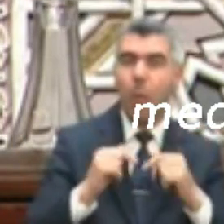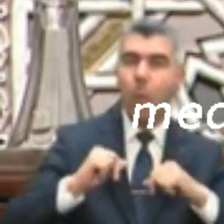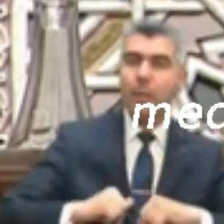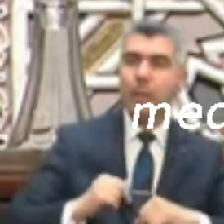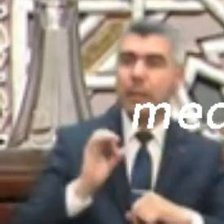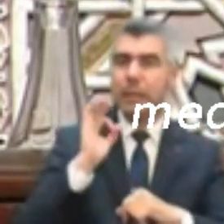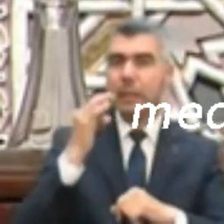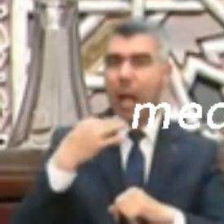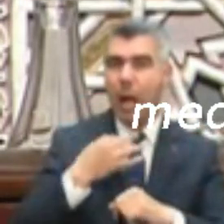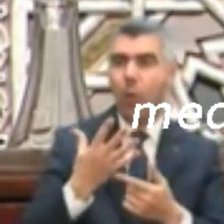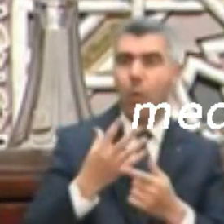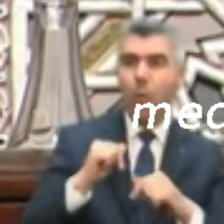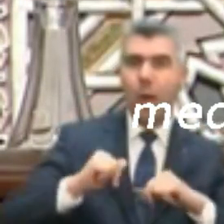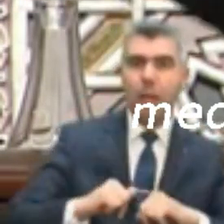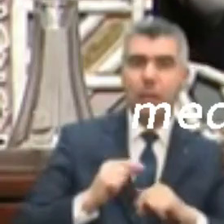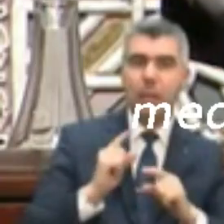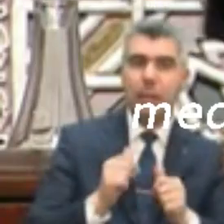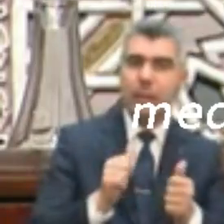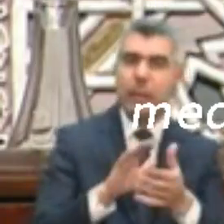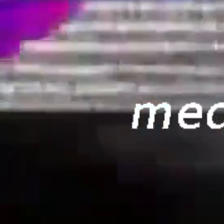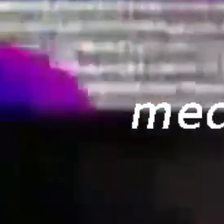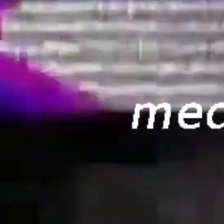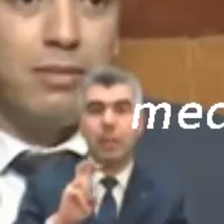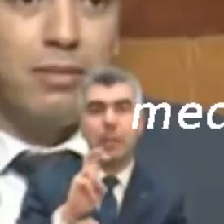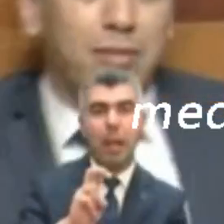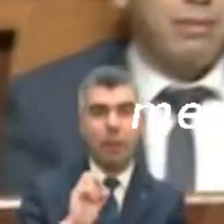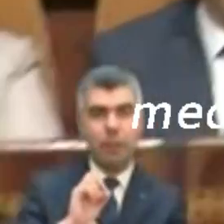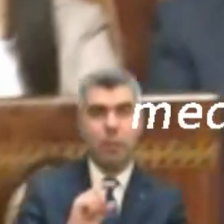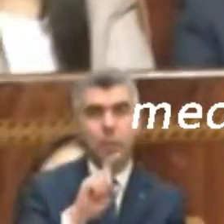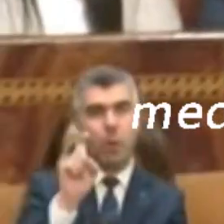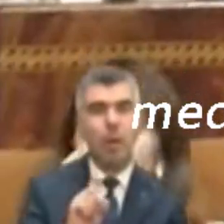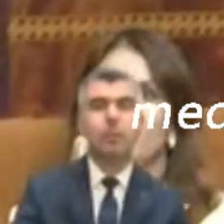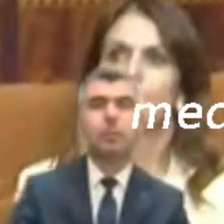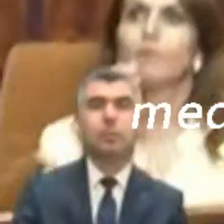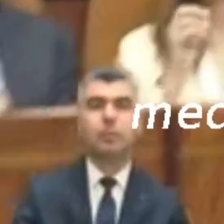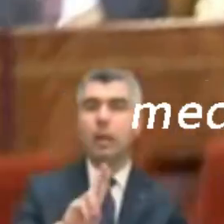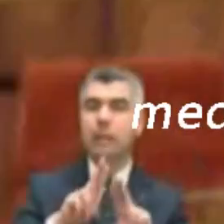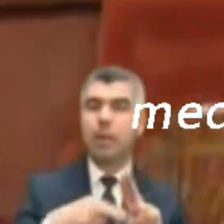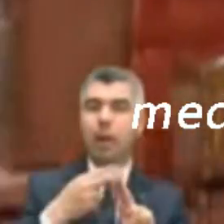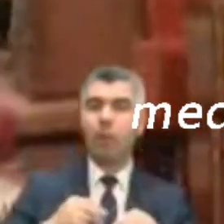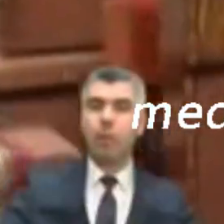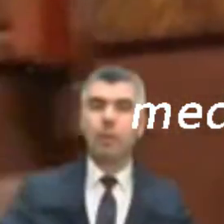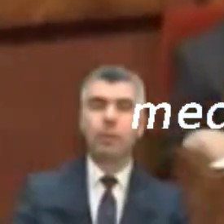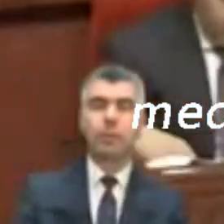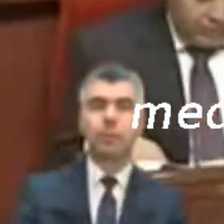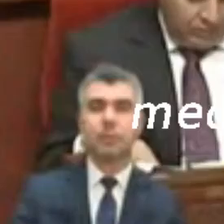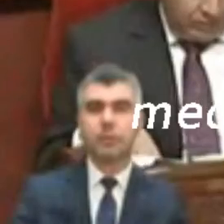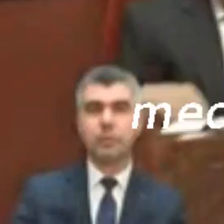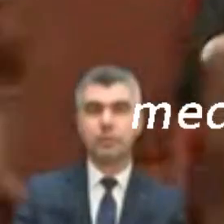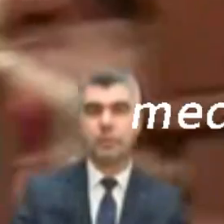ديالي وهذه وزيرة ديالي وهذا ماشي ديالي. السيدة الوزيرة تفضلوا، مرحبا بكم.